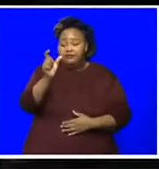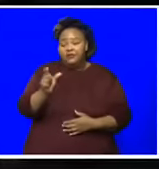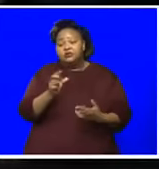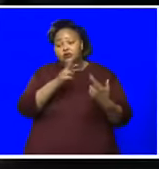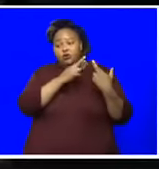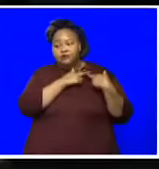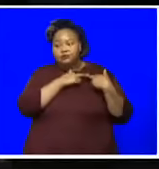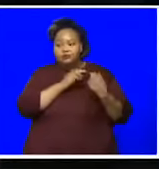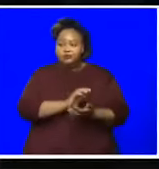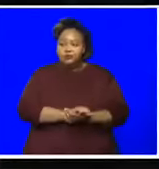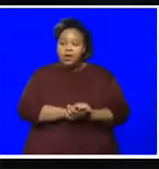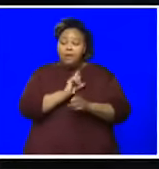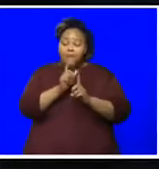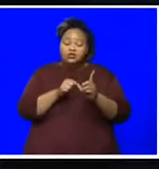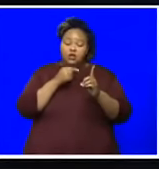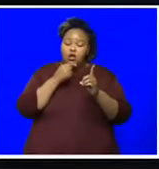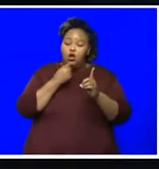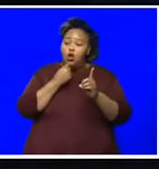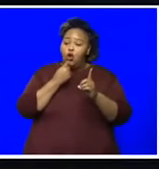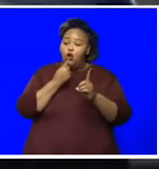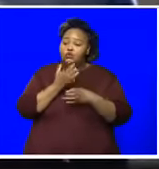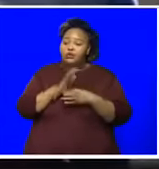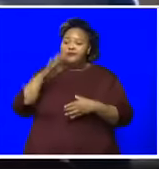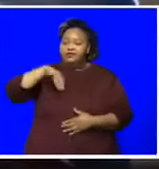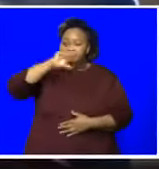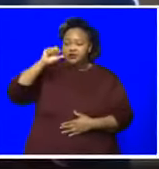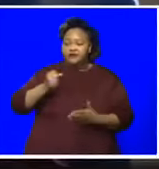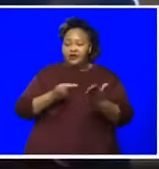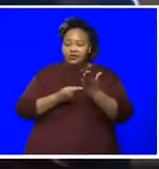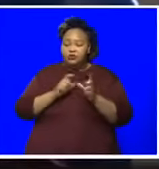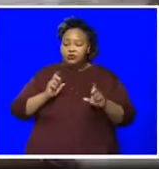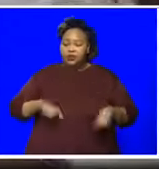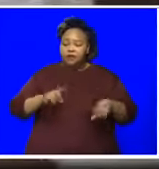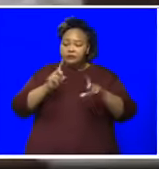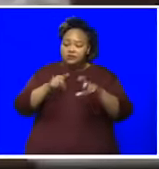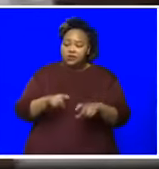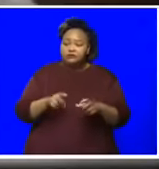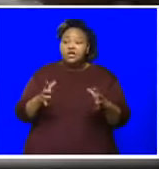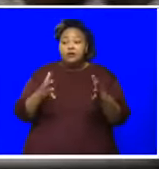ukuthi utaba nomthelelo omuhle kuthi kube nokuthula kuleya ndzawo.